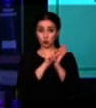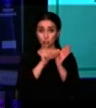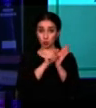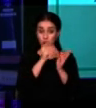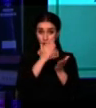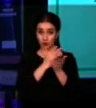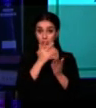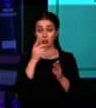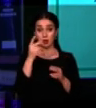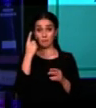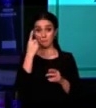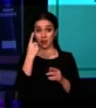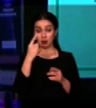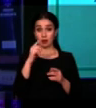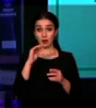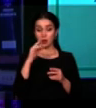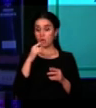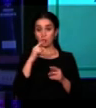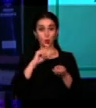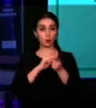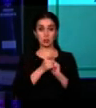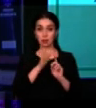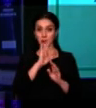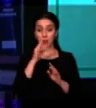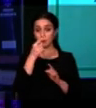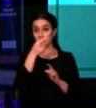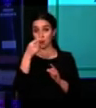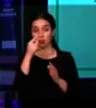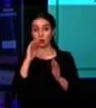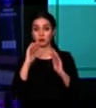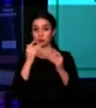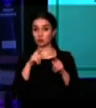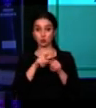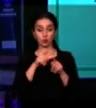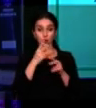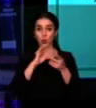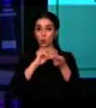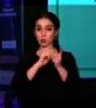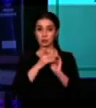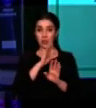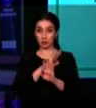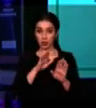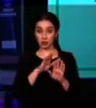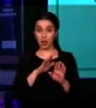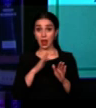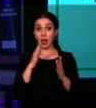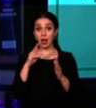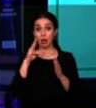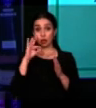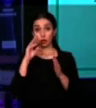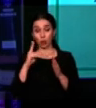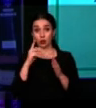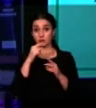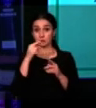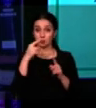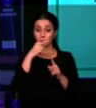daraja. 1 ning atrofida ishora o'zgarmadi. Minus 5 ning atrofida ham ishora o'zgarmadi. To'q darajada